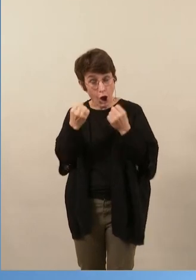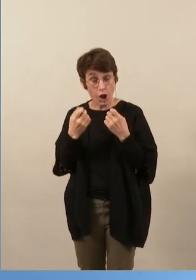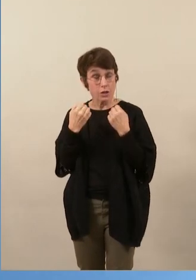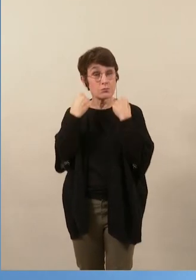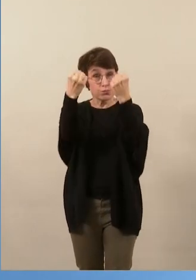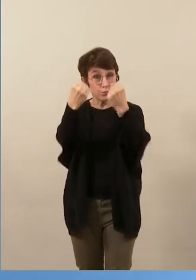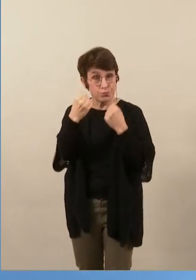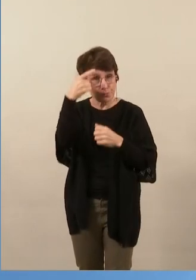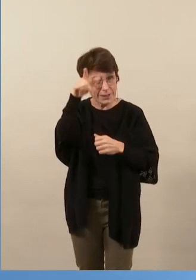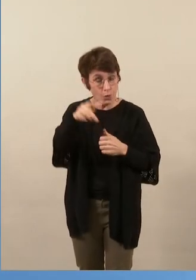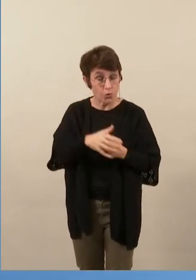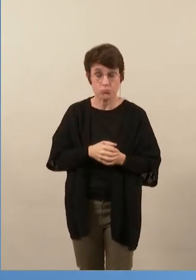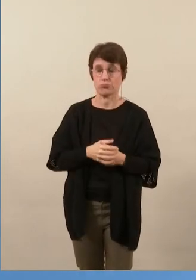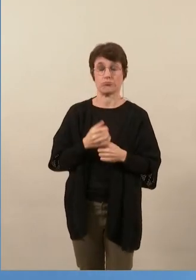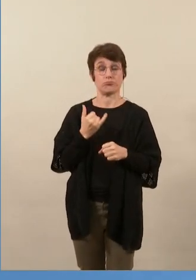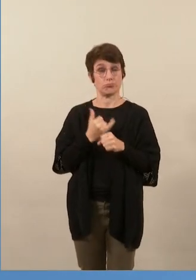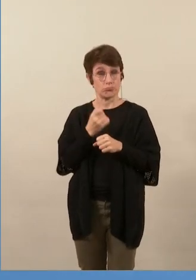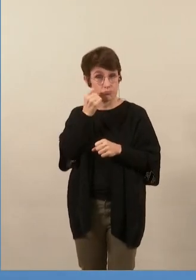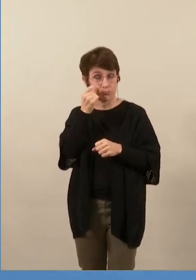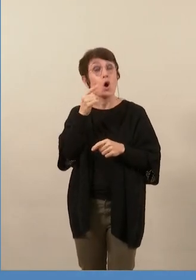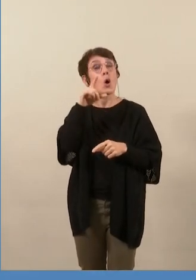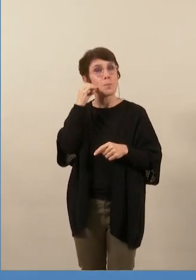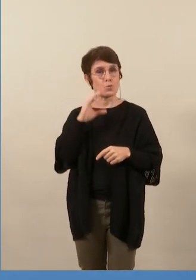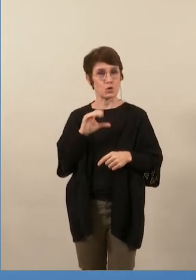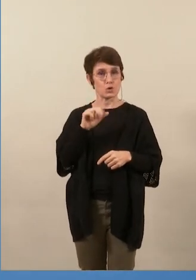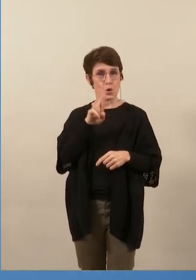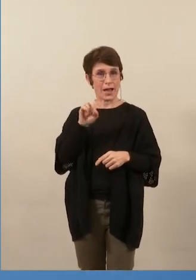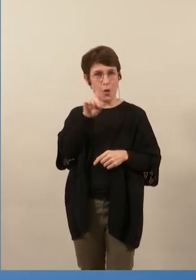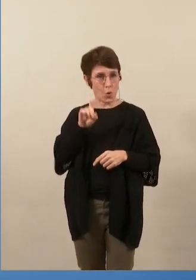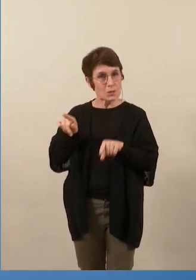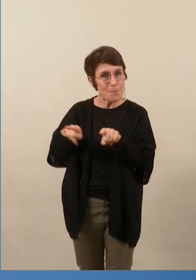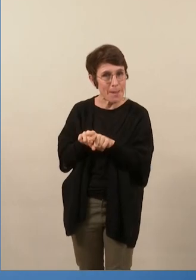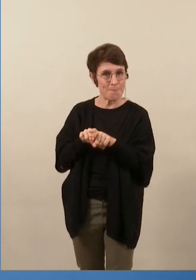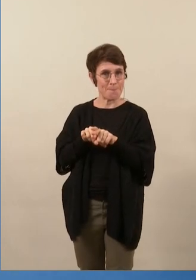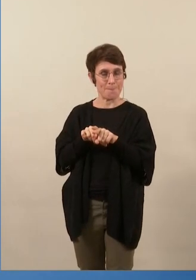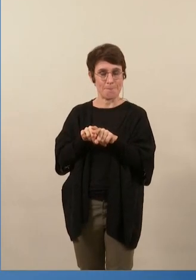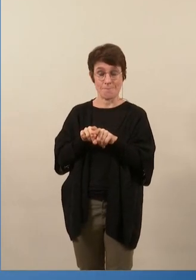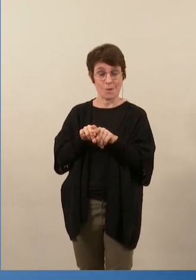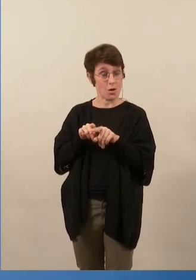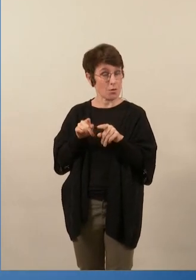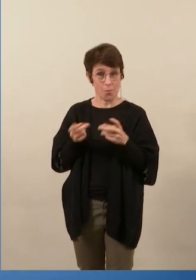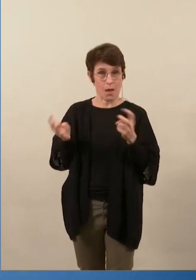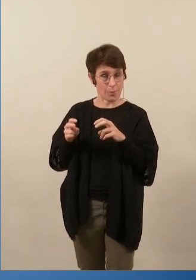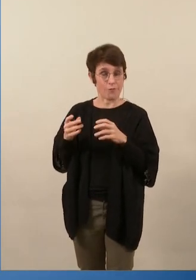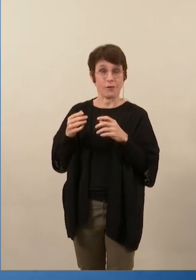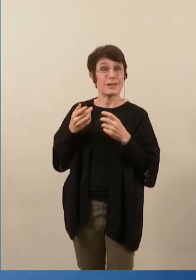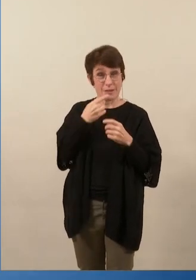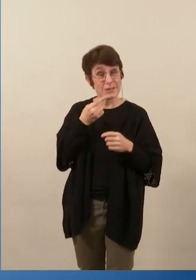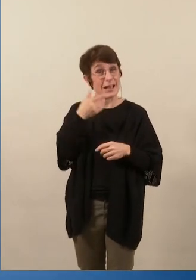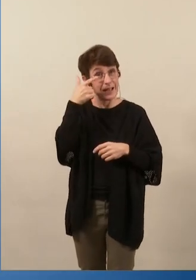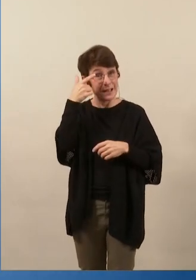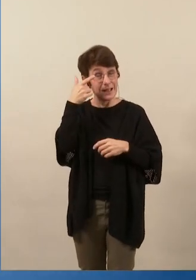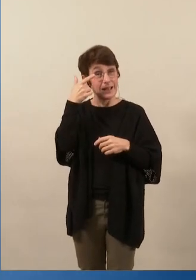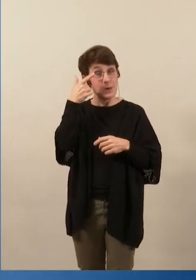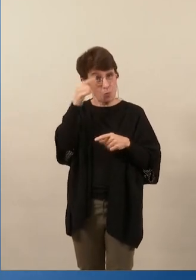déplacements là il semblerait que Monsieur carose ça soit exactement la même chose sur le même nombre de fois c'est-à-dire que le Grenoblois comprennent bien pour aller à Paris vous prenez le train à